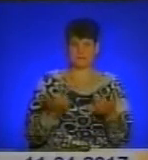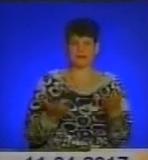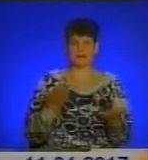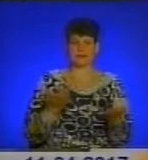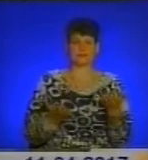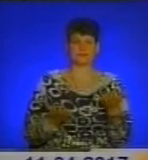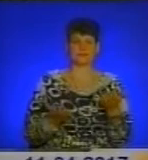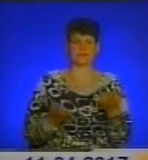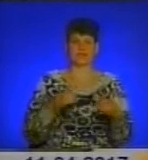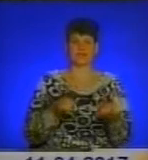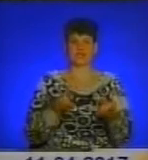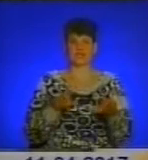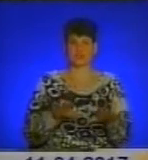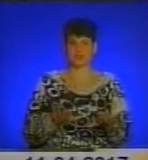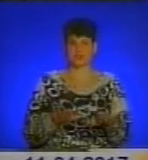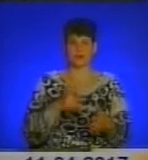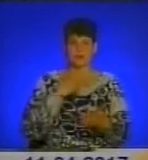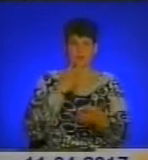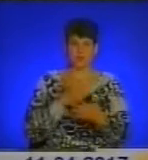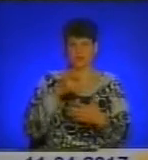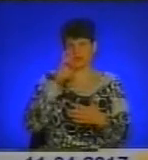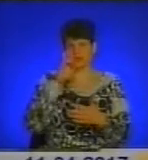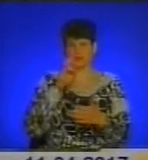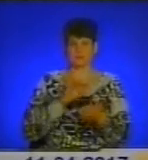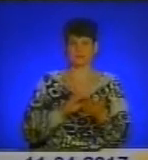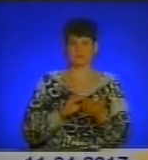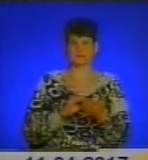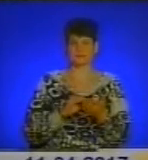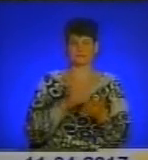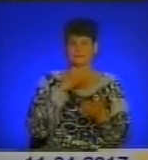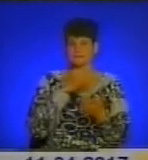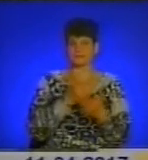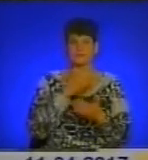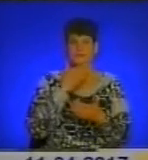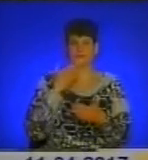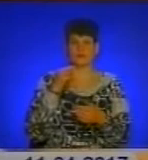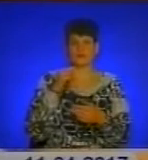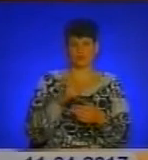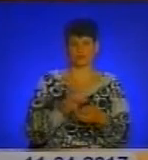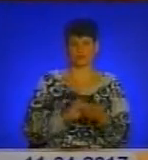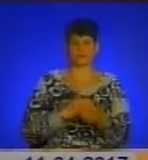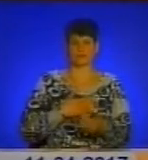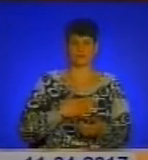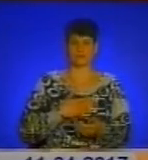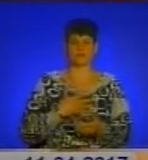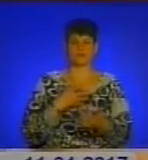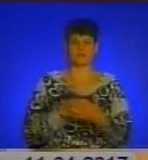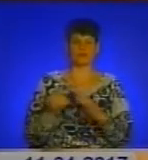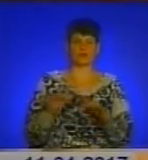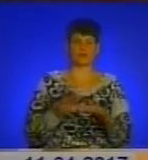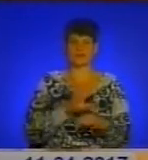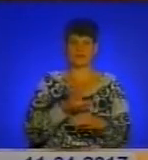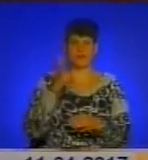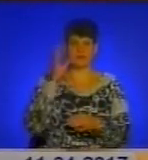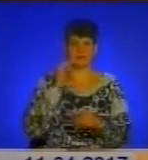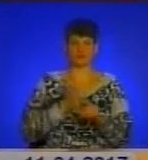ну, рішення, ну, як бачите, держава не відреагувала, тому відреагували ми. Свої дії активісти не вважають